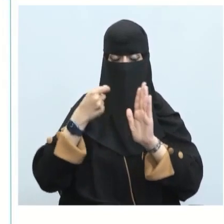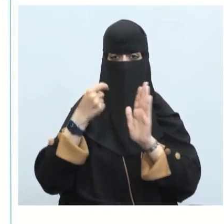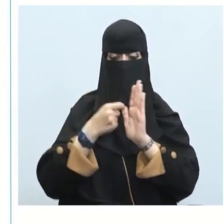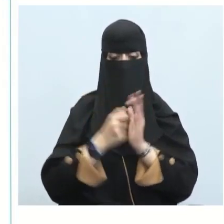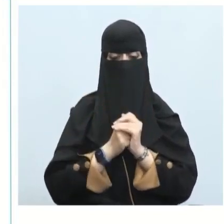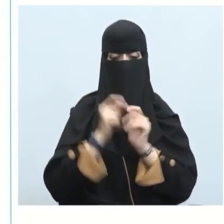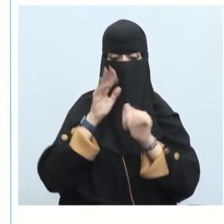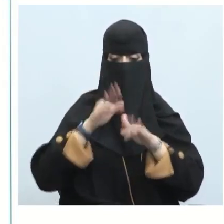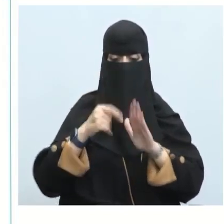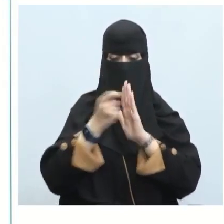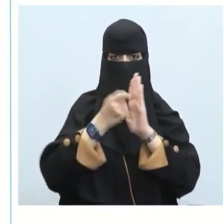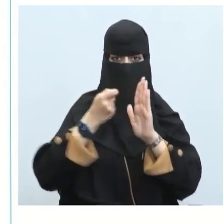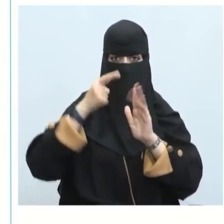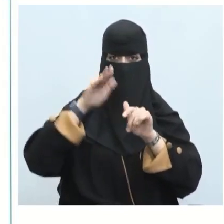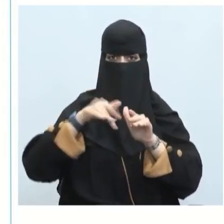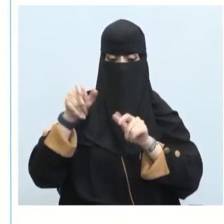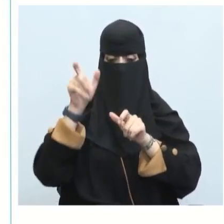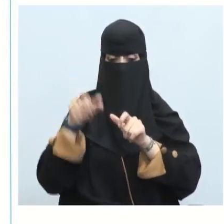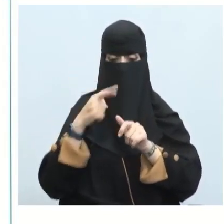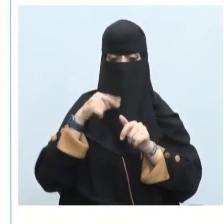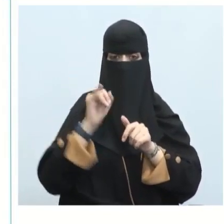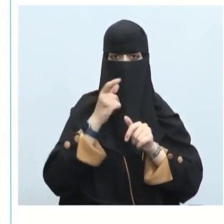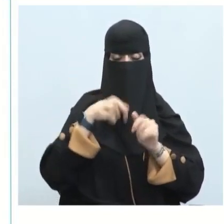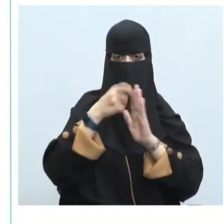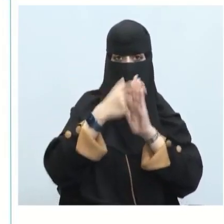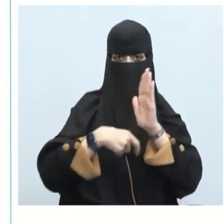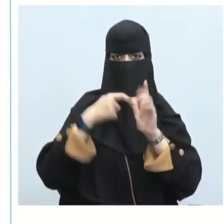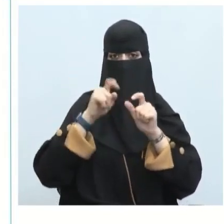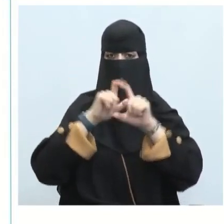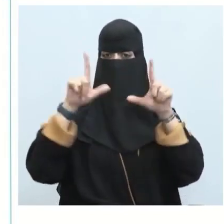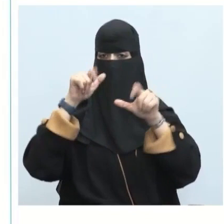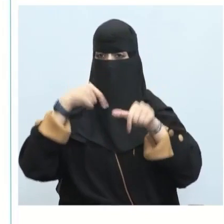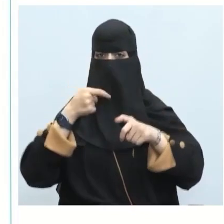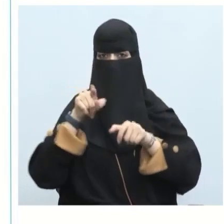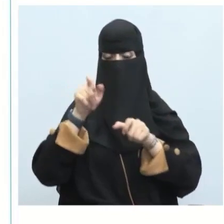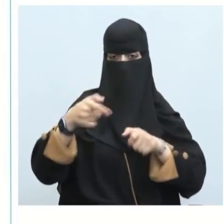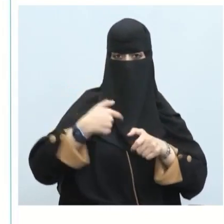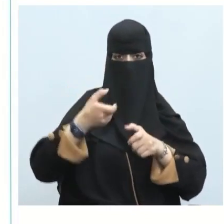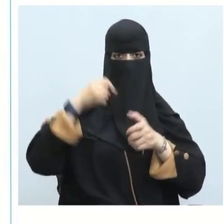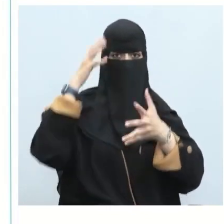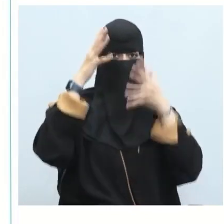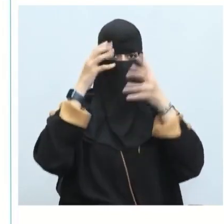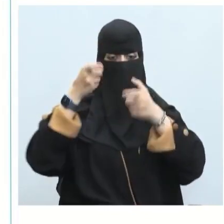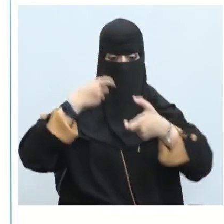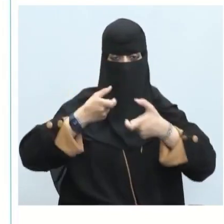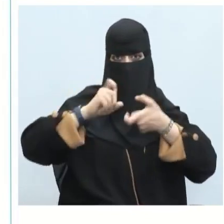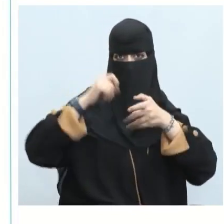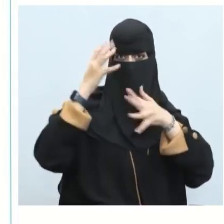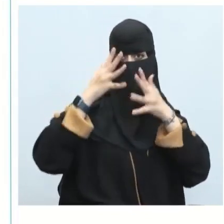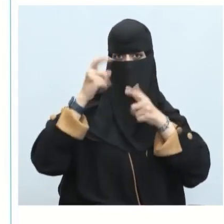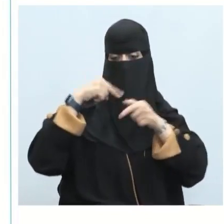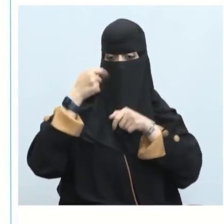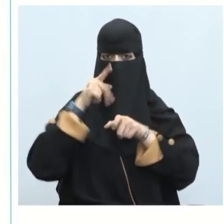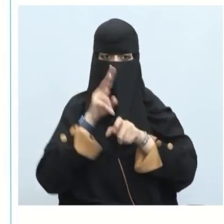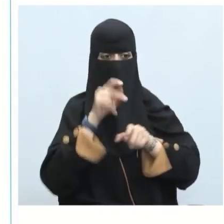يقوم المدونون او البلوجرز من خلال المدونه باستعراض تجربتهم للمنتج ونتائجها وتزكيه